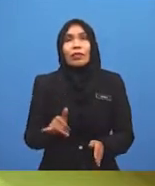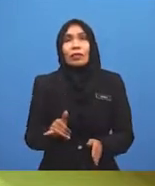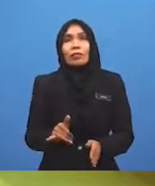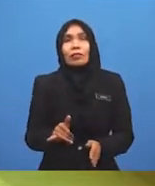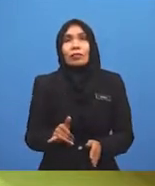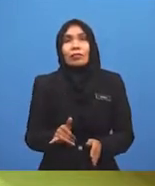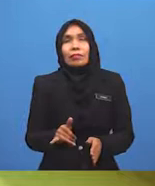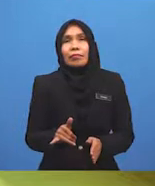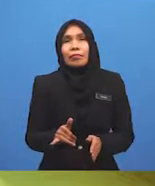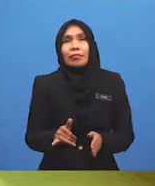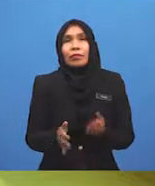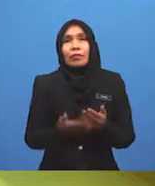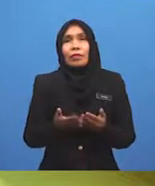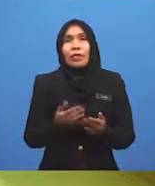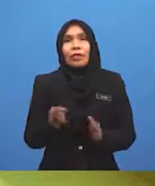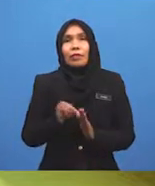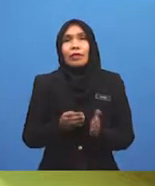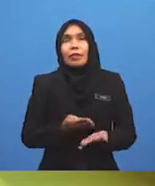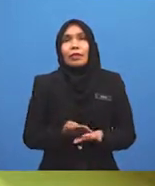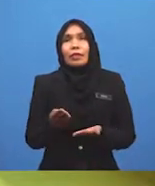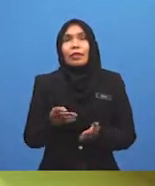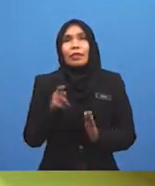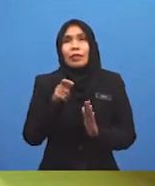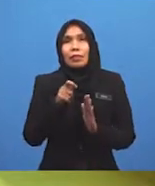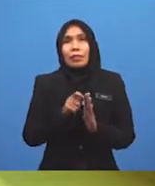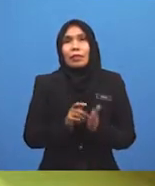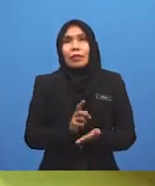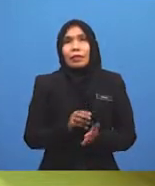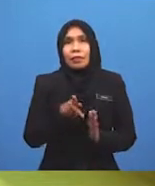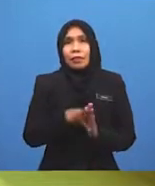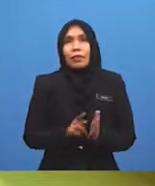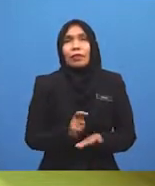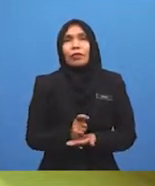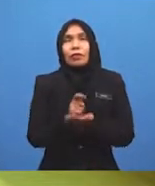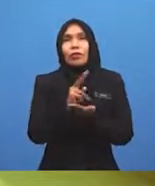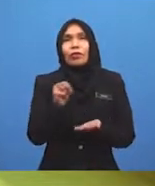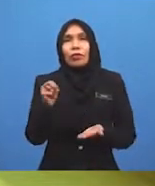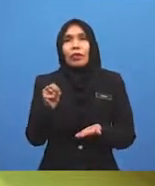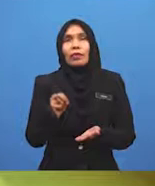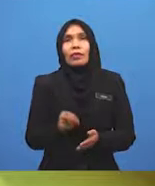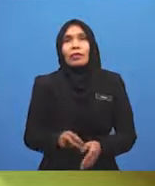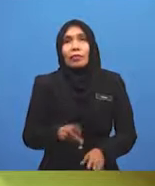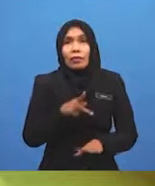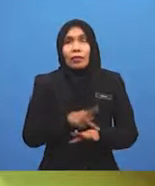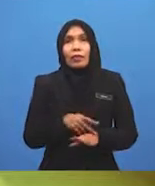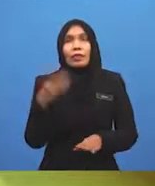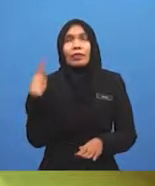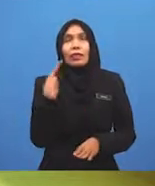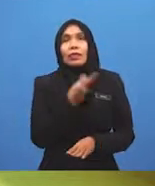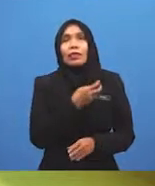memberikan pertolongan pada saat kita ditimpa bencana dan berada dalam